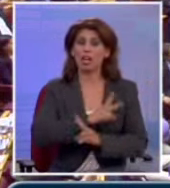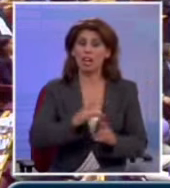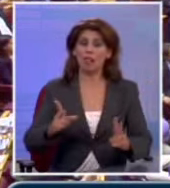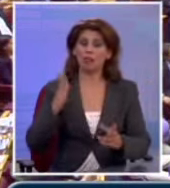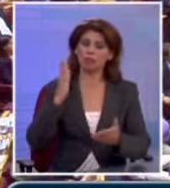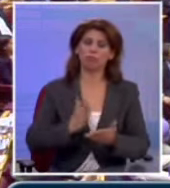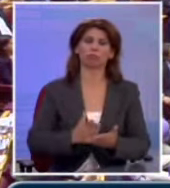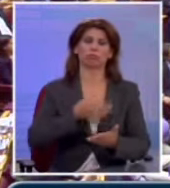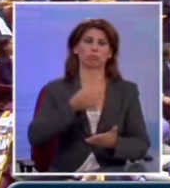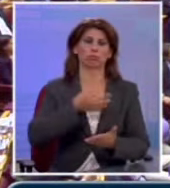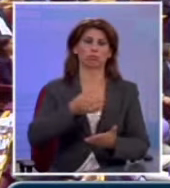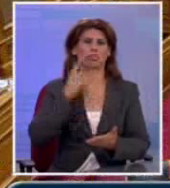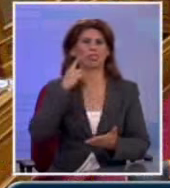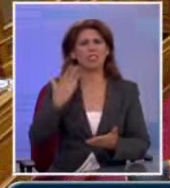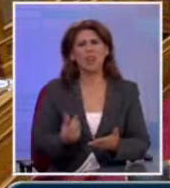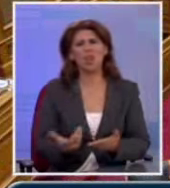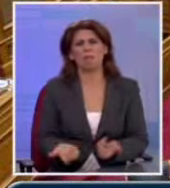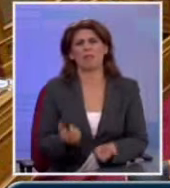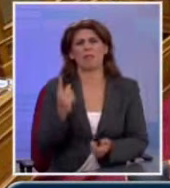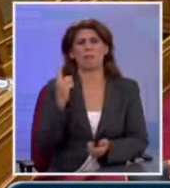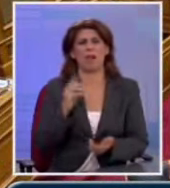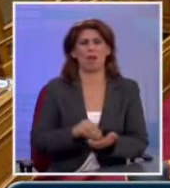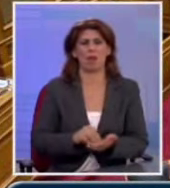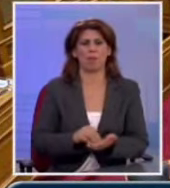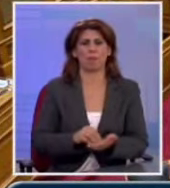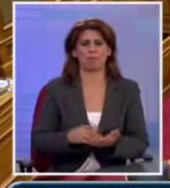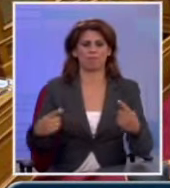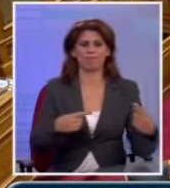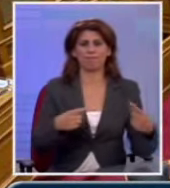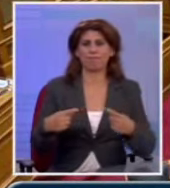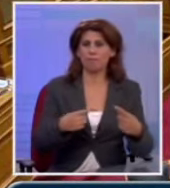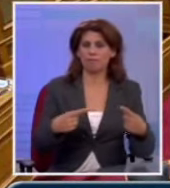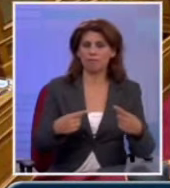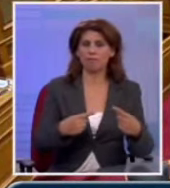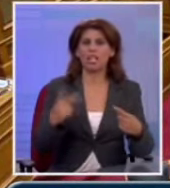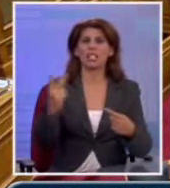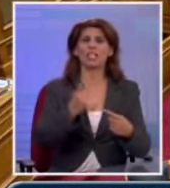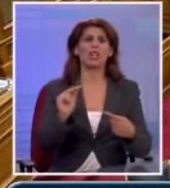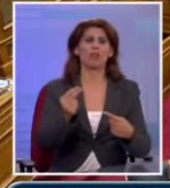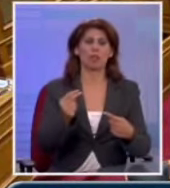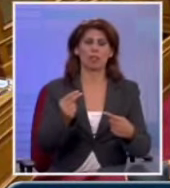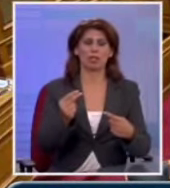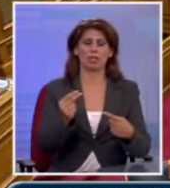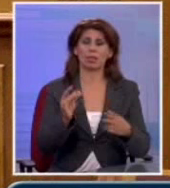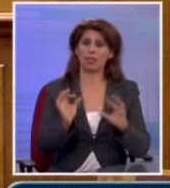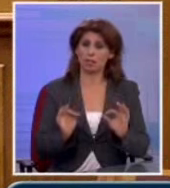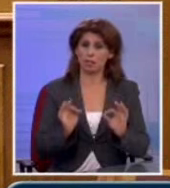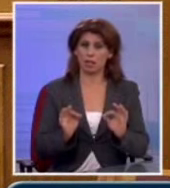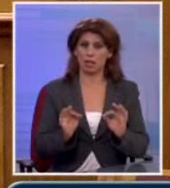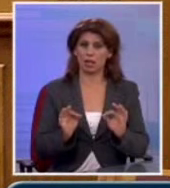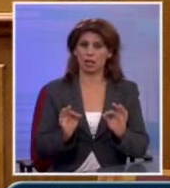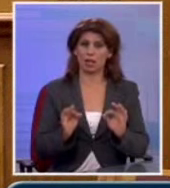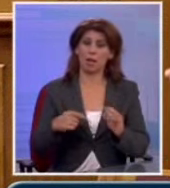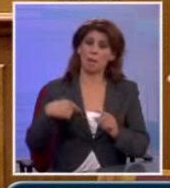ειλικρινή. Τι νόημα έχει μία ακόμα αντιπαράθεση κοινοβουλευτική και μάλιστα με